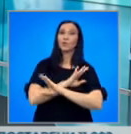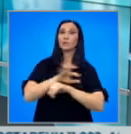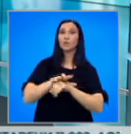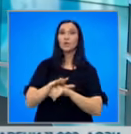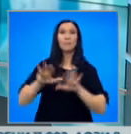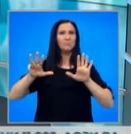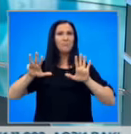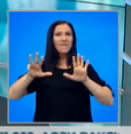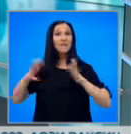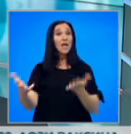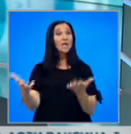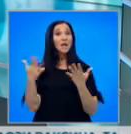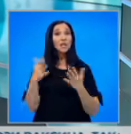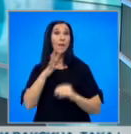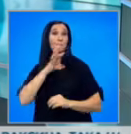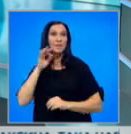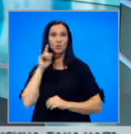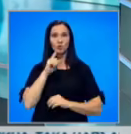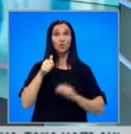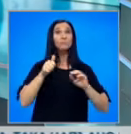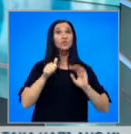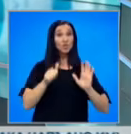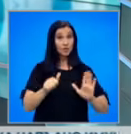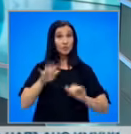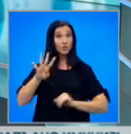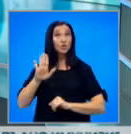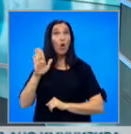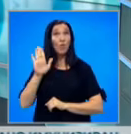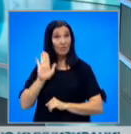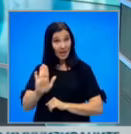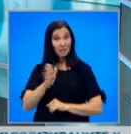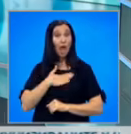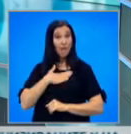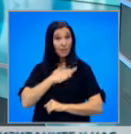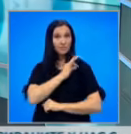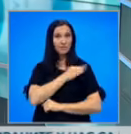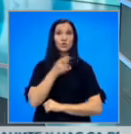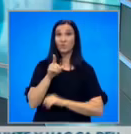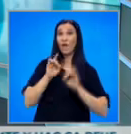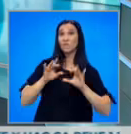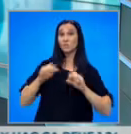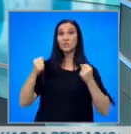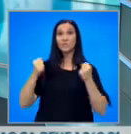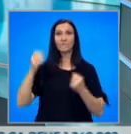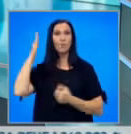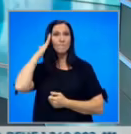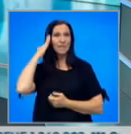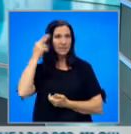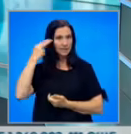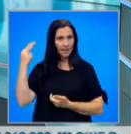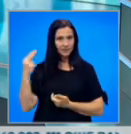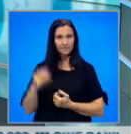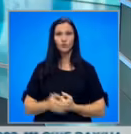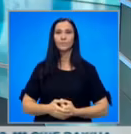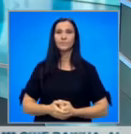около 9500 души. 64 от тях са били вакцинирани, за това ни информират от Здравното министерство.